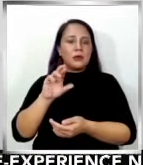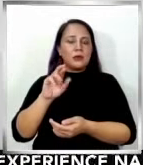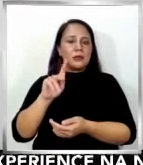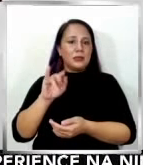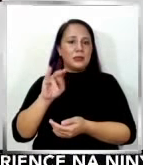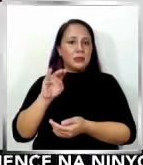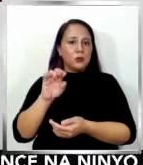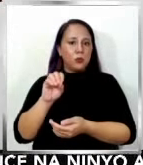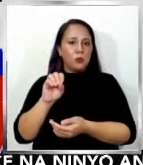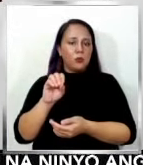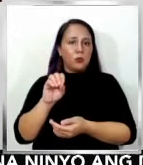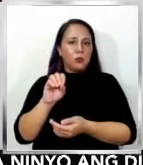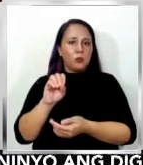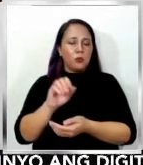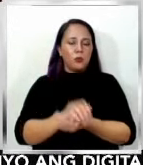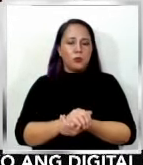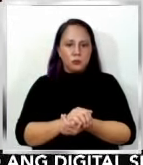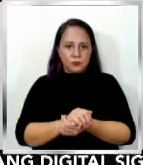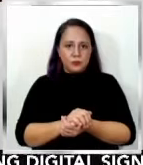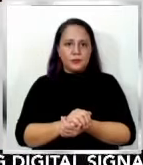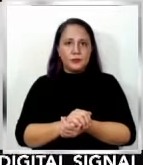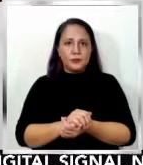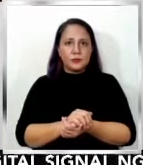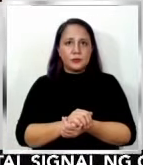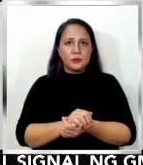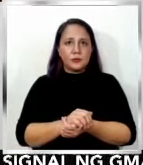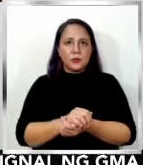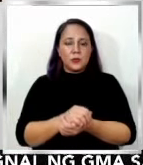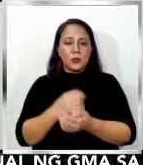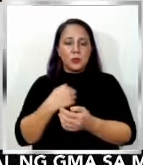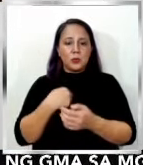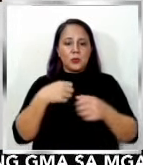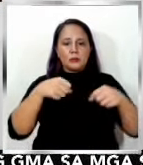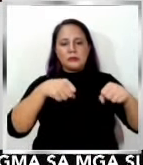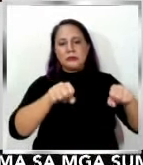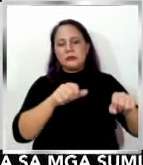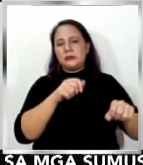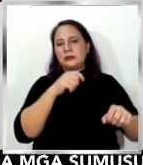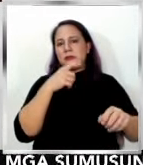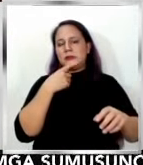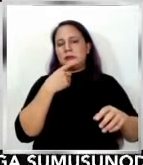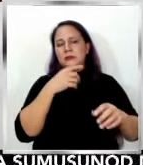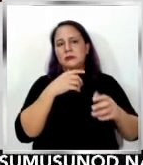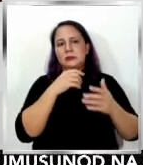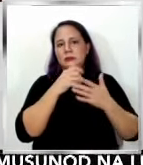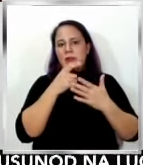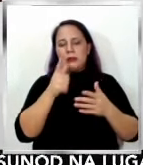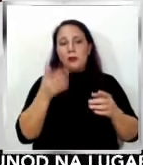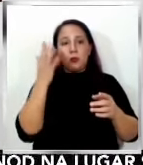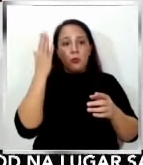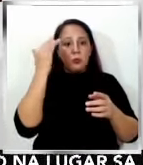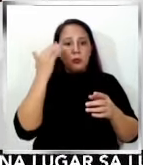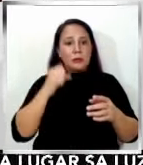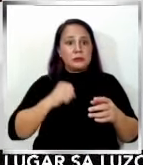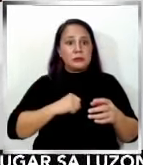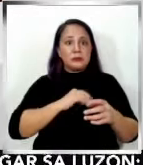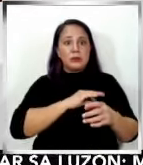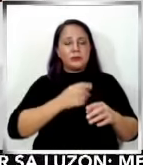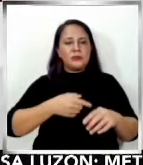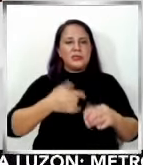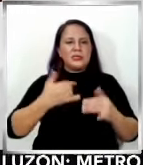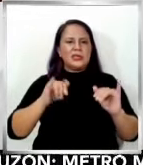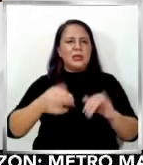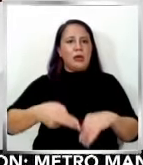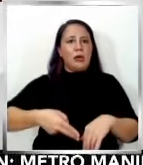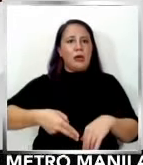We are taking care of this driver. Very unfortunate ng incident. Siguro yung mga personnel natin, masyadong mataas pa yung adrenaline,